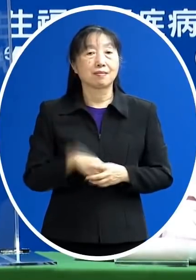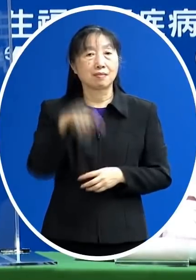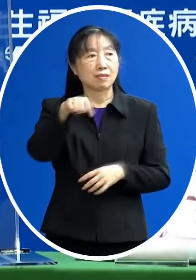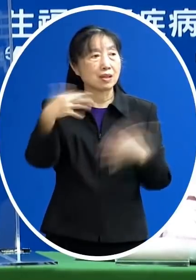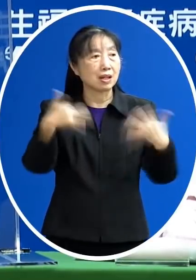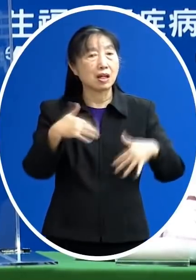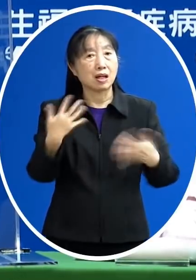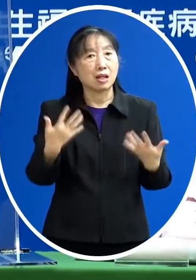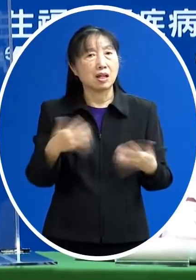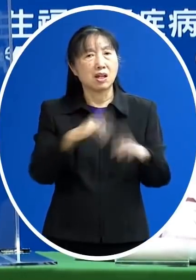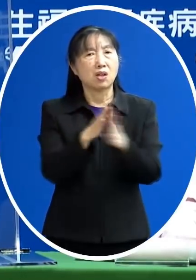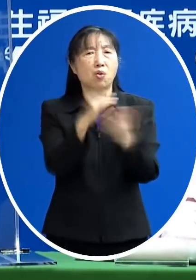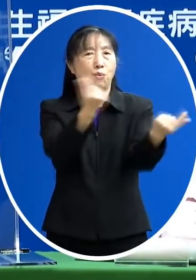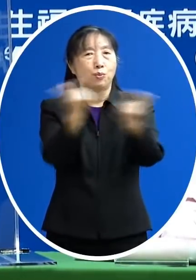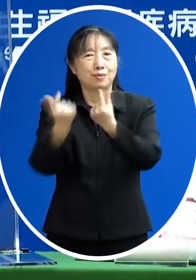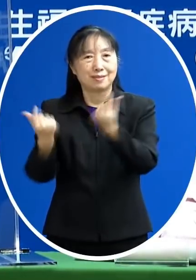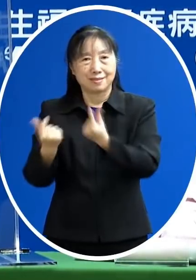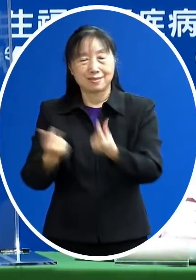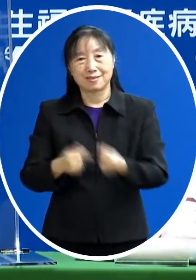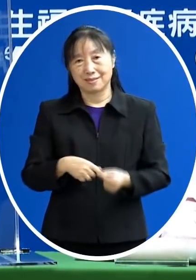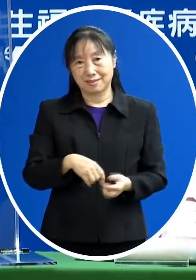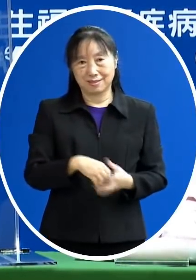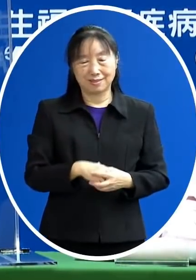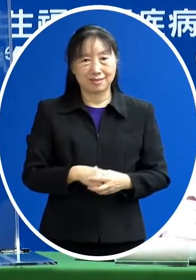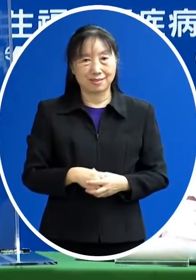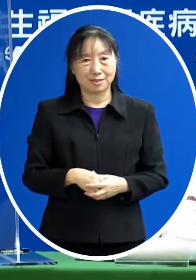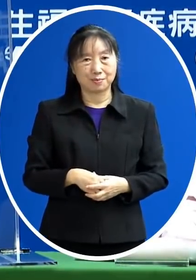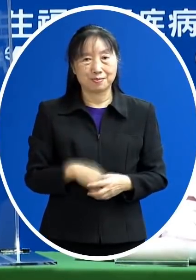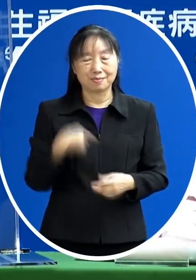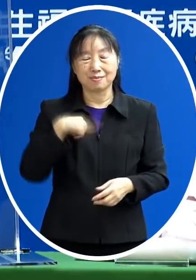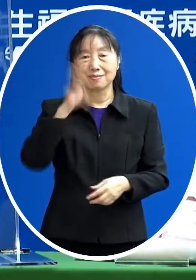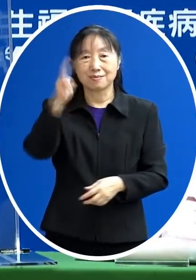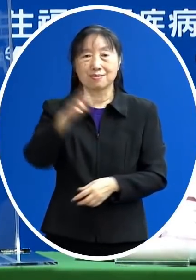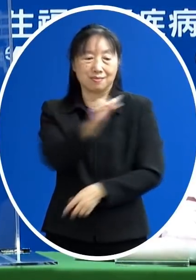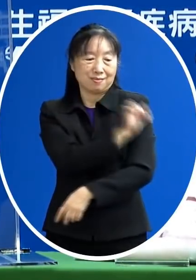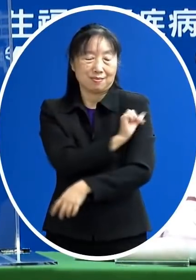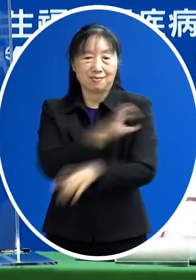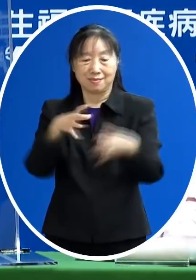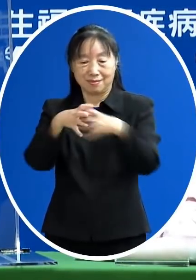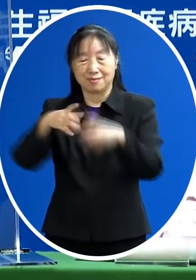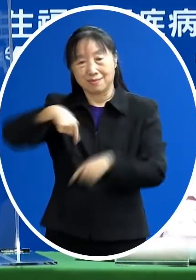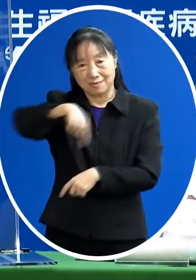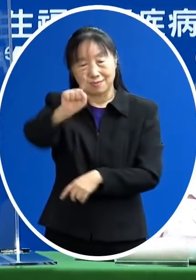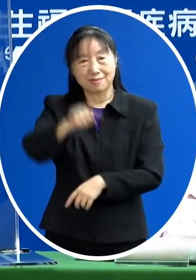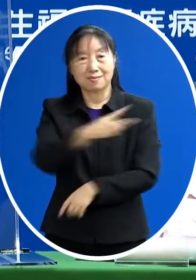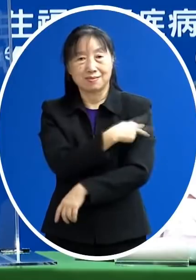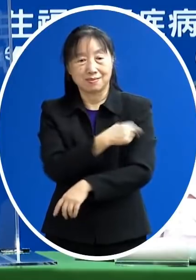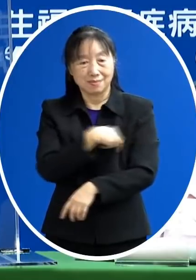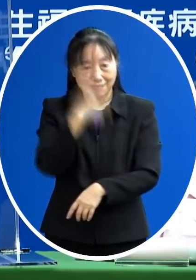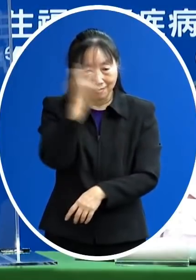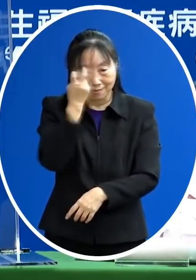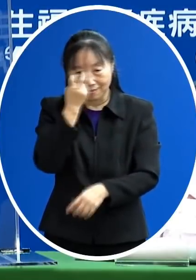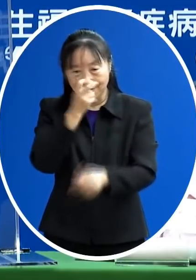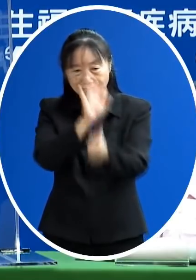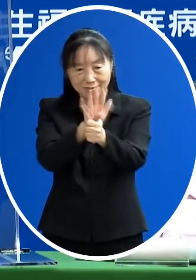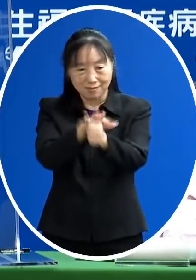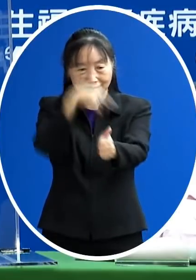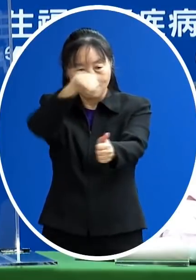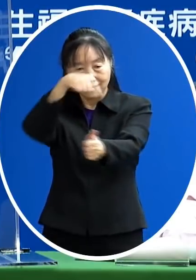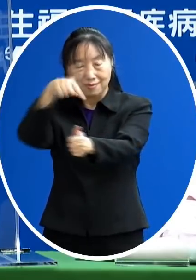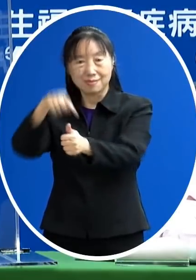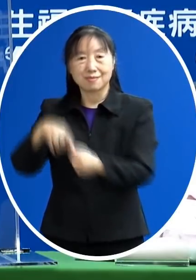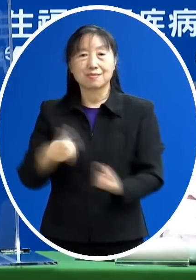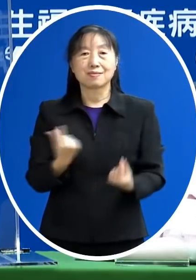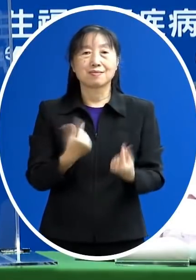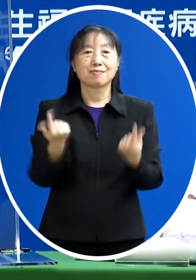边的问题大概都很类似的哈，所以我们需要我们的护理人员进去做一相关的一些督导。好，大家对于戴